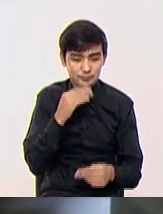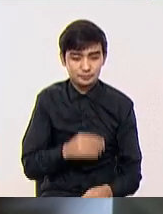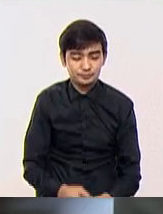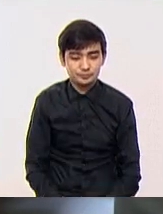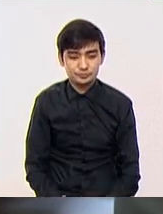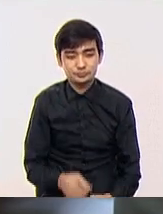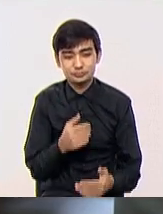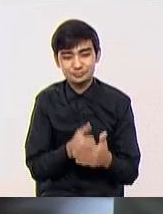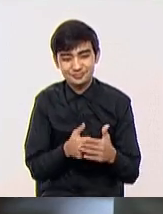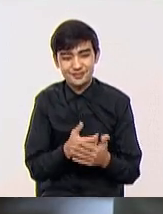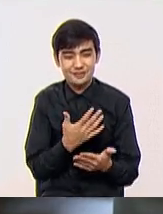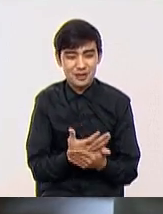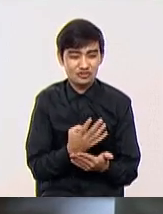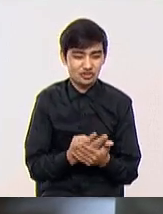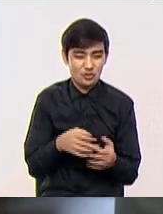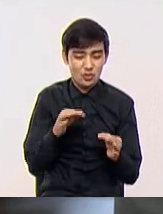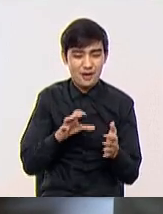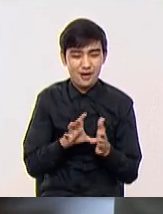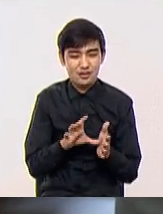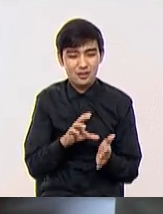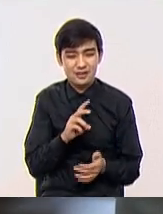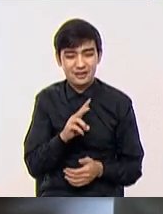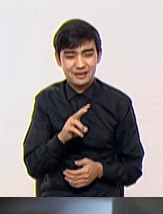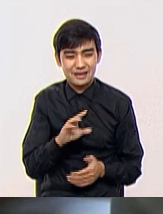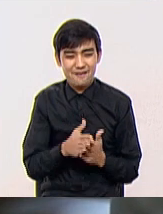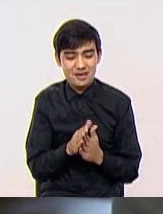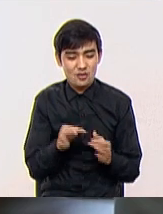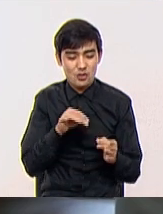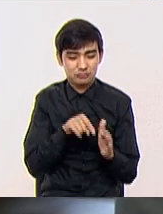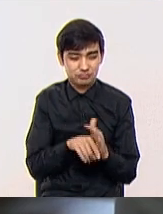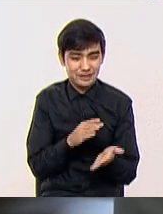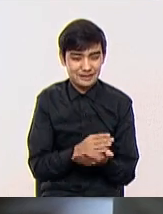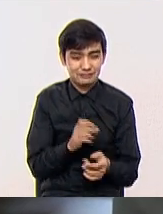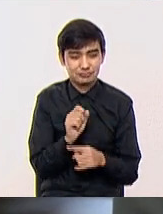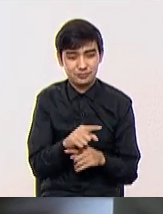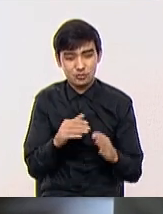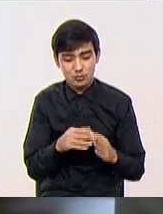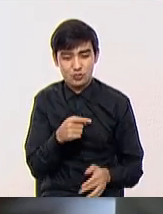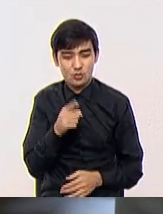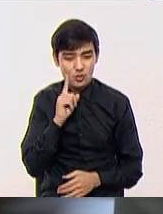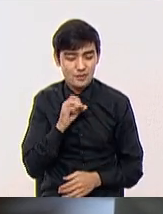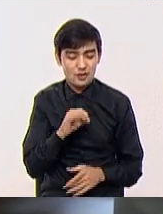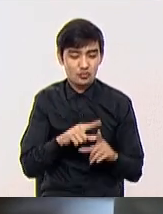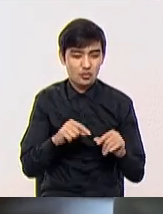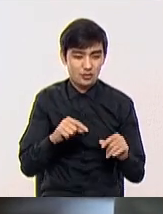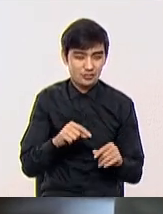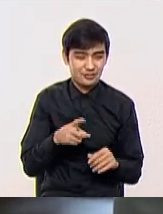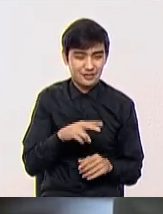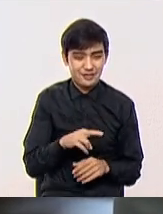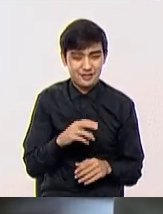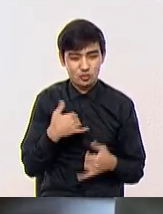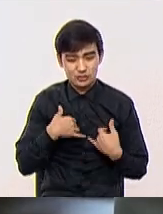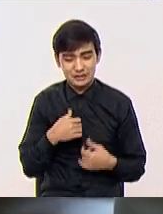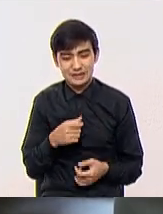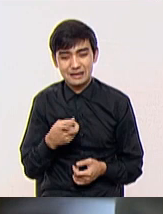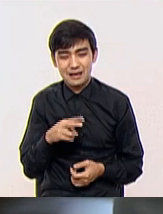Бағаларды оқушылардың үй тапсырмасын біз электронды күнделік арқылы береміз. Сол жағынан тиімді. Мектепте мұғалімдер өзіне қажетті